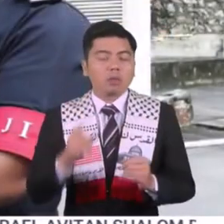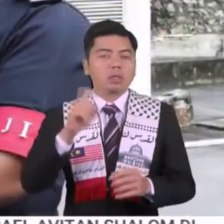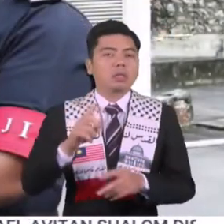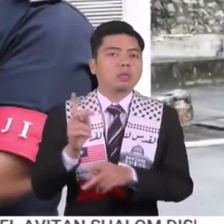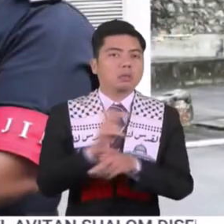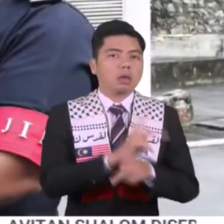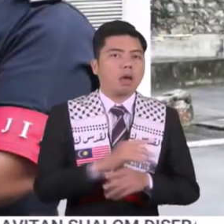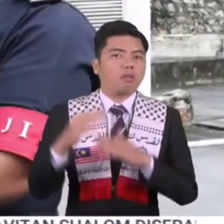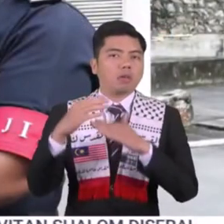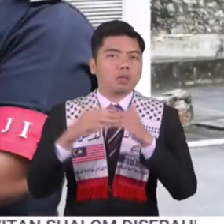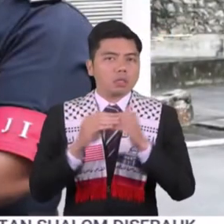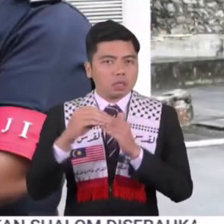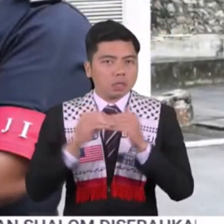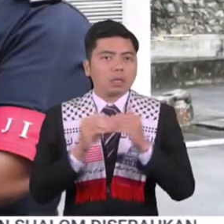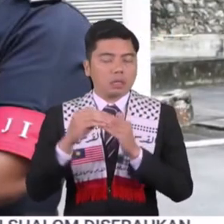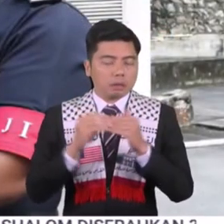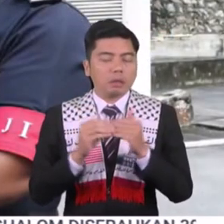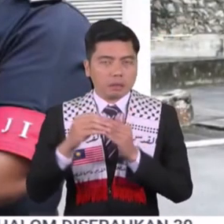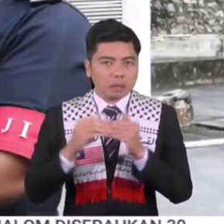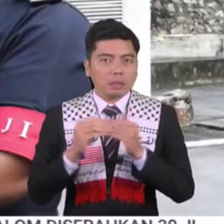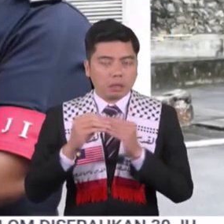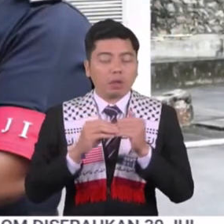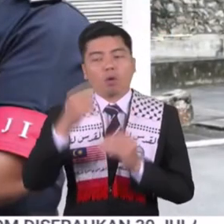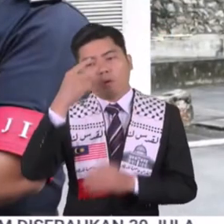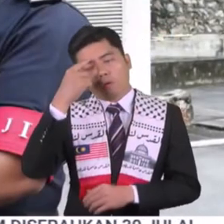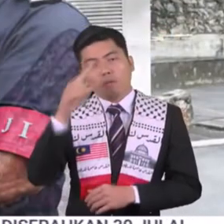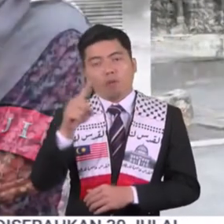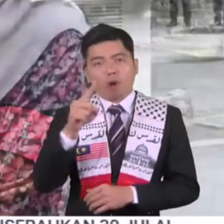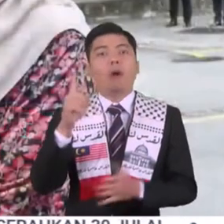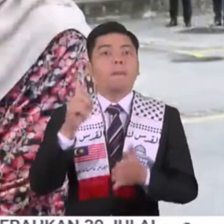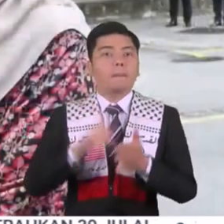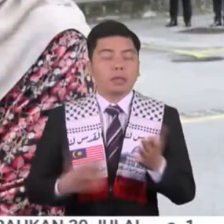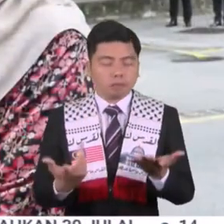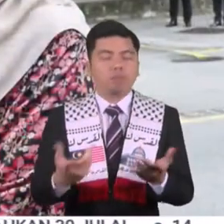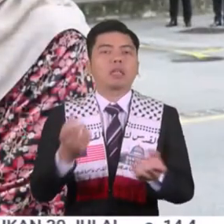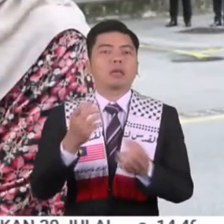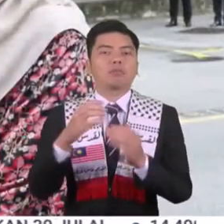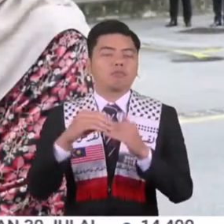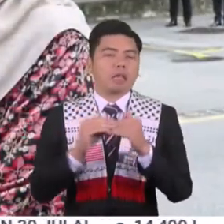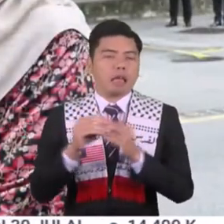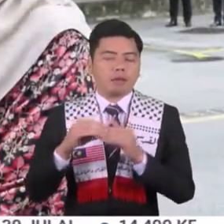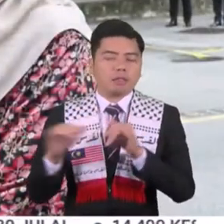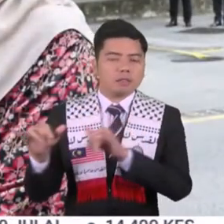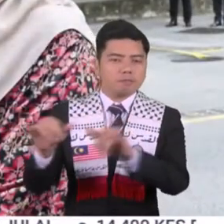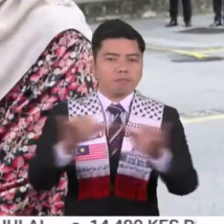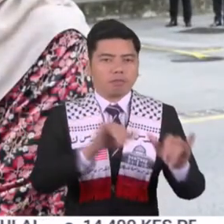setiap kemudahan dan fasiliti yang disediakan untuk kesejahteraan bersama